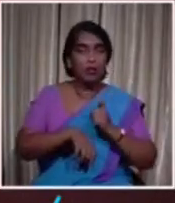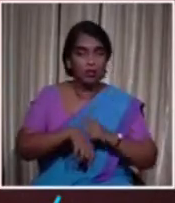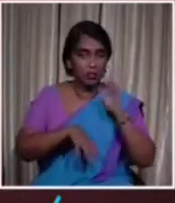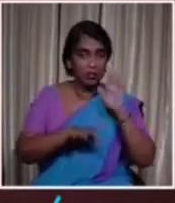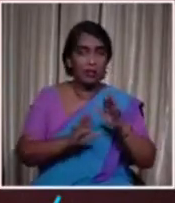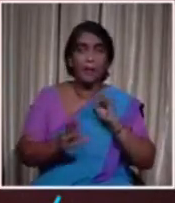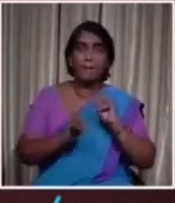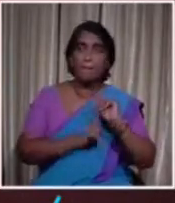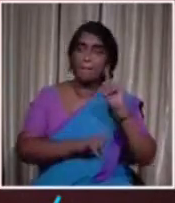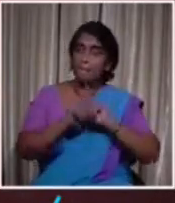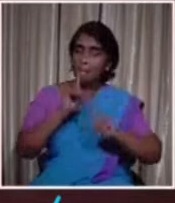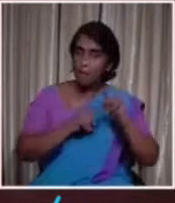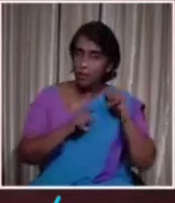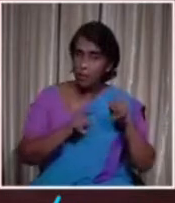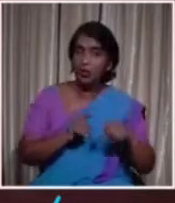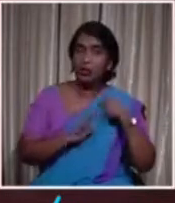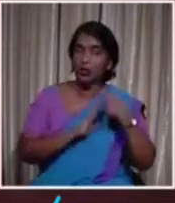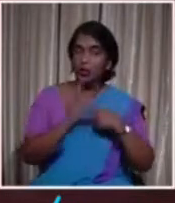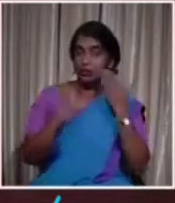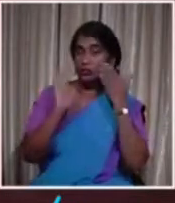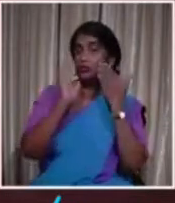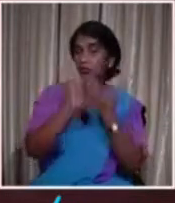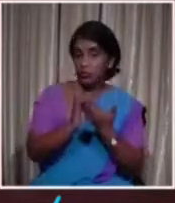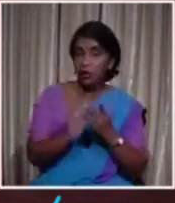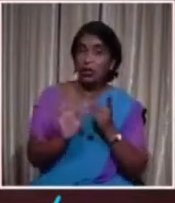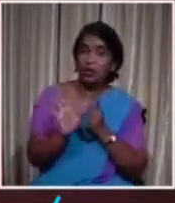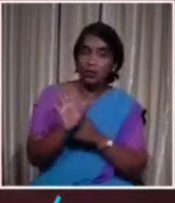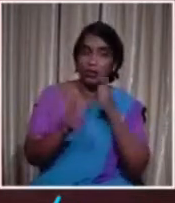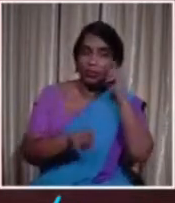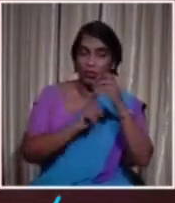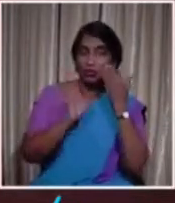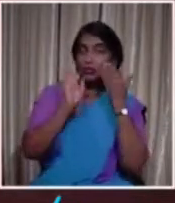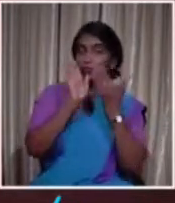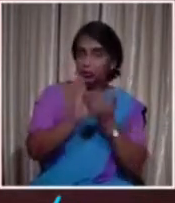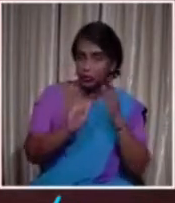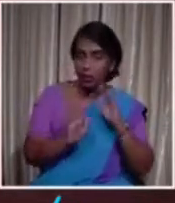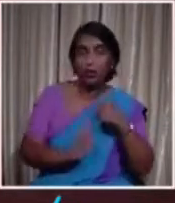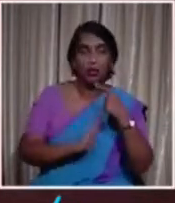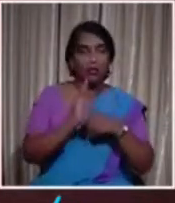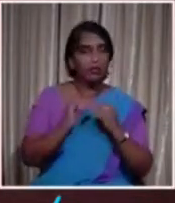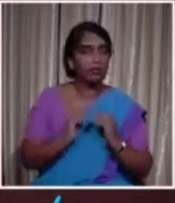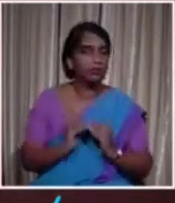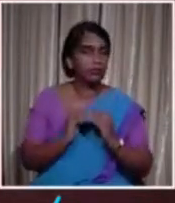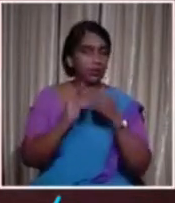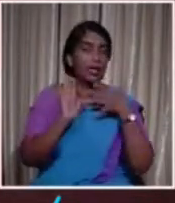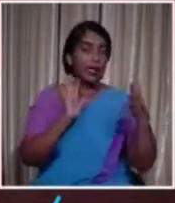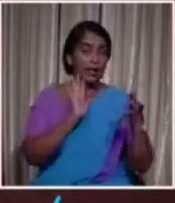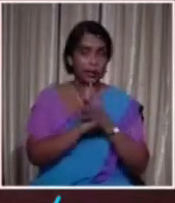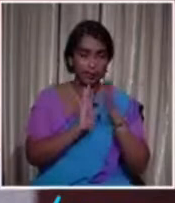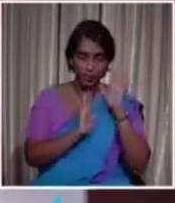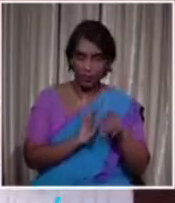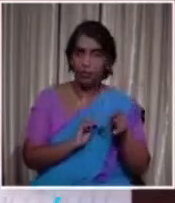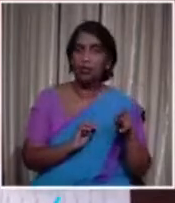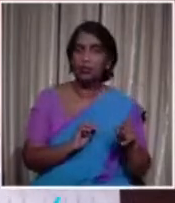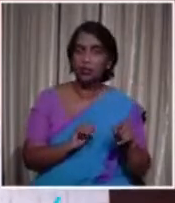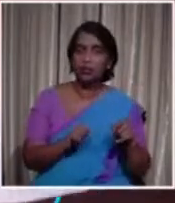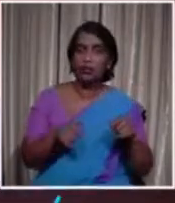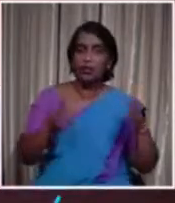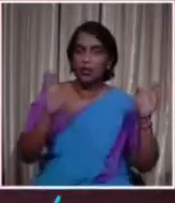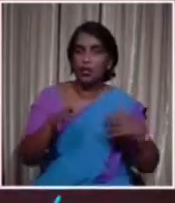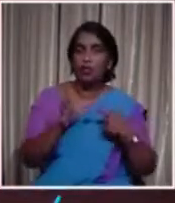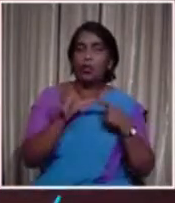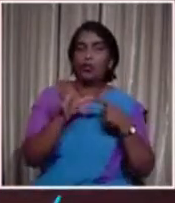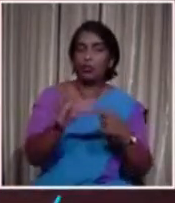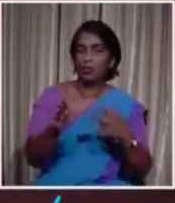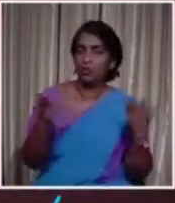රටේ පාර්ලිමේන්තුවට රටට ආදර්ශයක් දෙන්න තරුණ පරපුරට ආදර්ශයක් දෙන්න රට ගොඩ ගන්න අපි එකට එකතු වෙනවා කියන්නේ. තාම උත්තරයක් දෙන්න